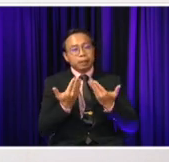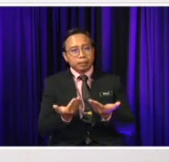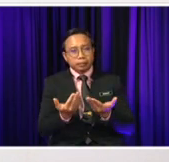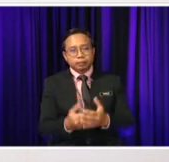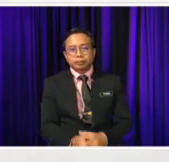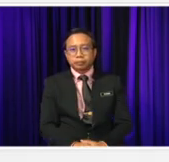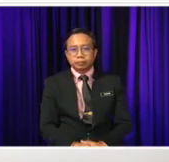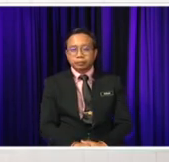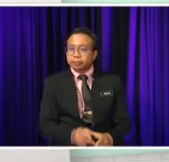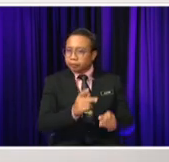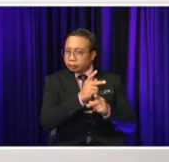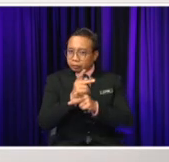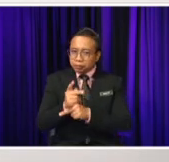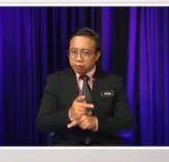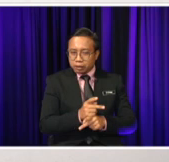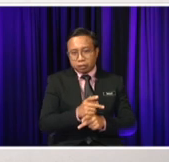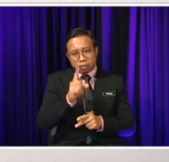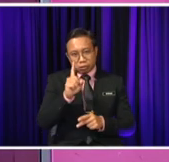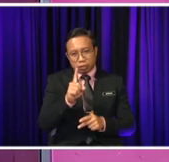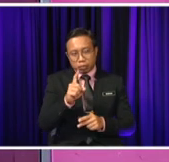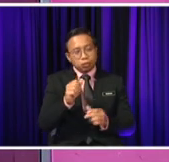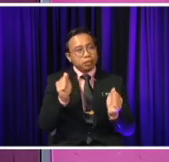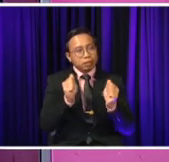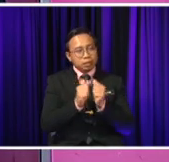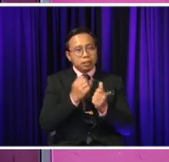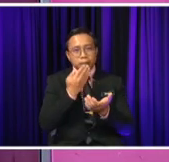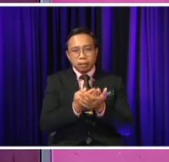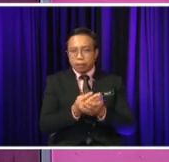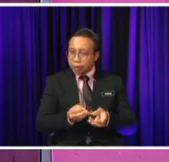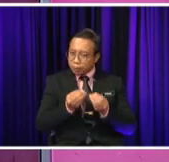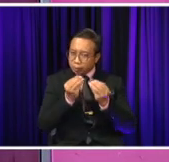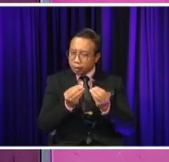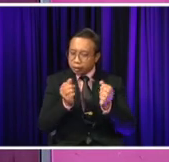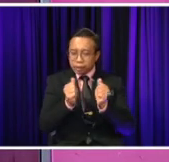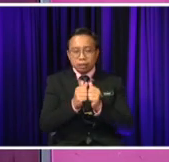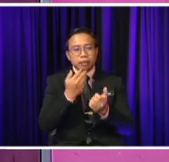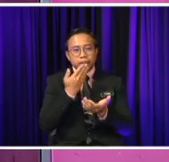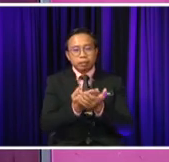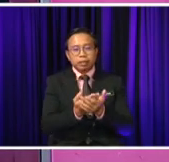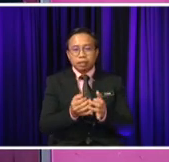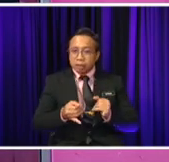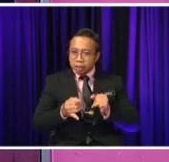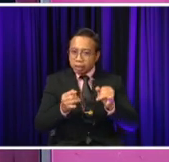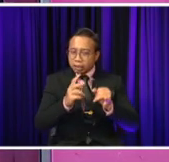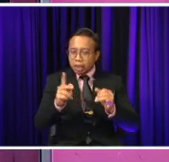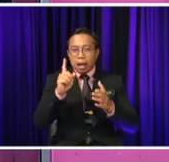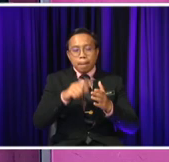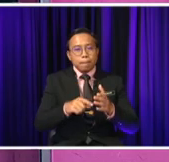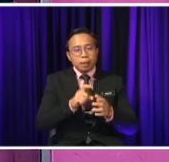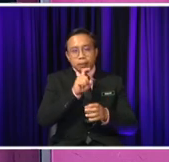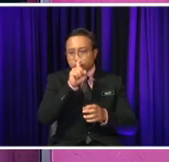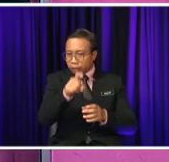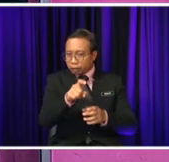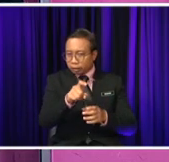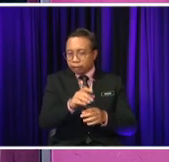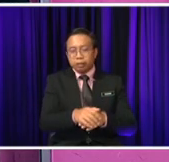adalah menjaga sesuatu itu dengan baik yang telah diberikan kepada dia dengan baik menjalankan apa yang diperintahkan kepadanya dengan